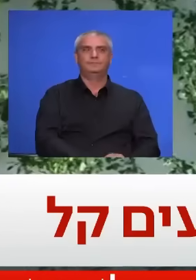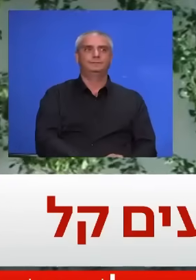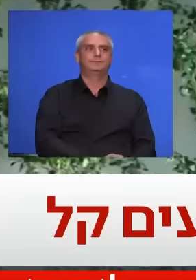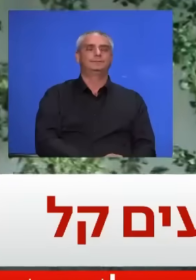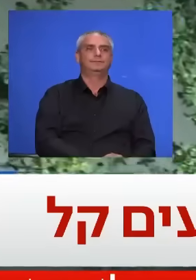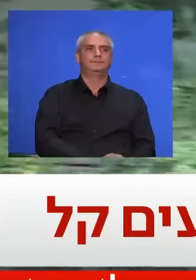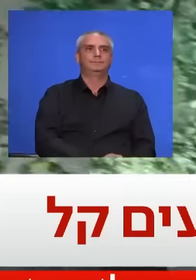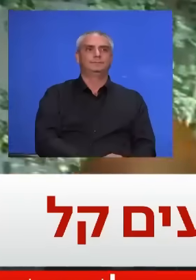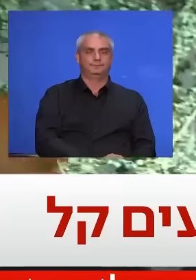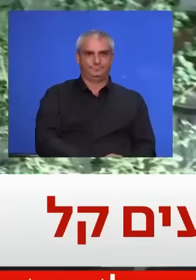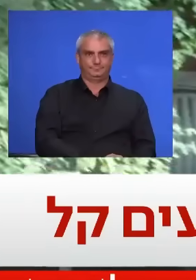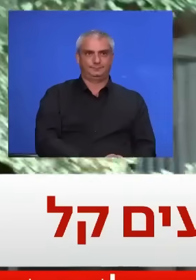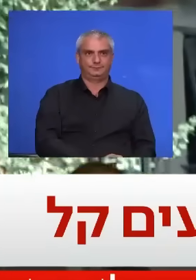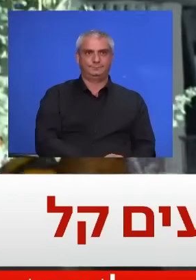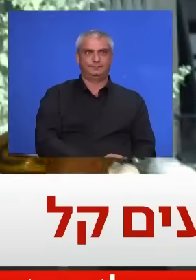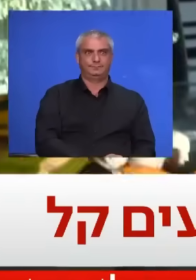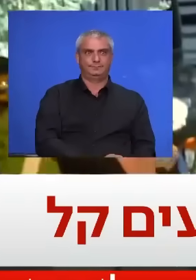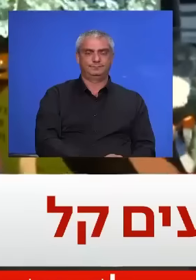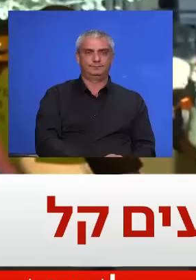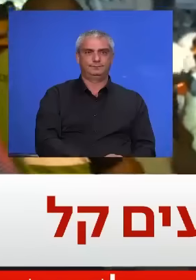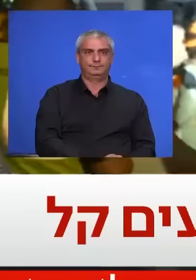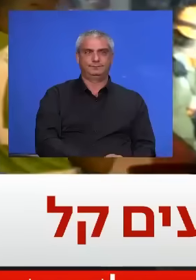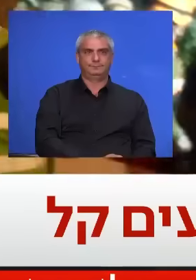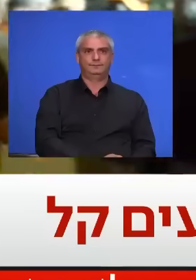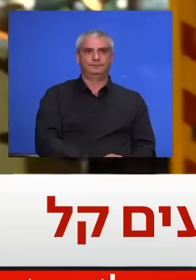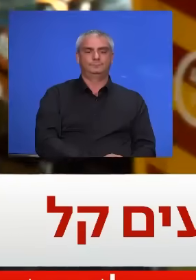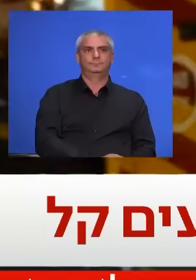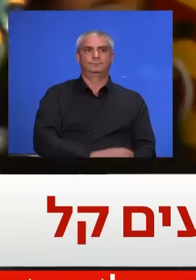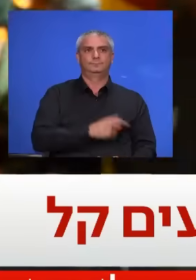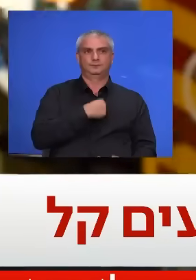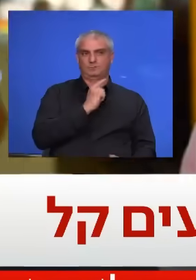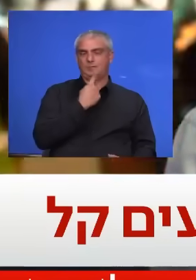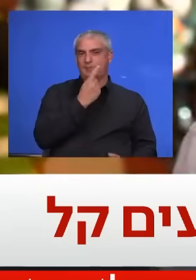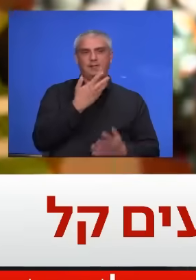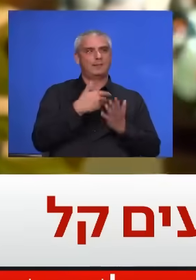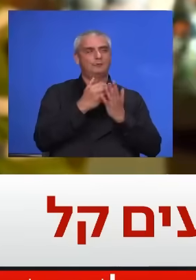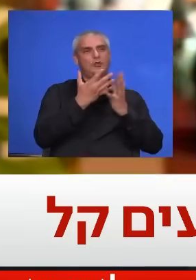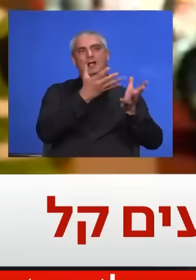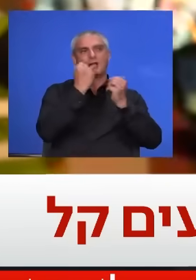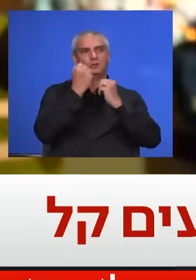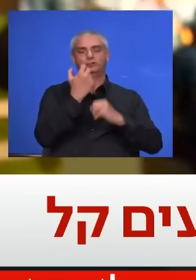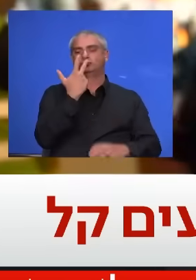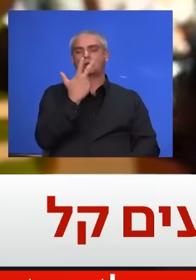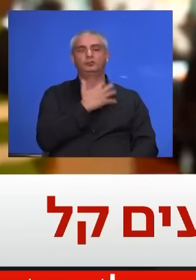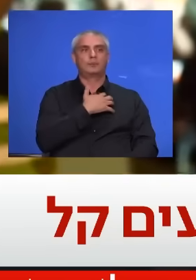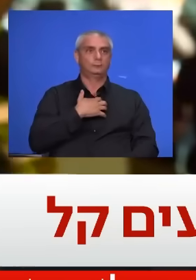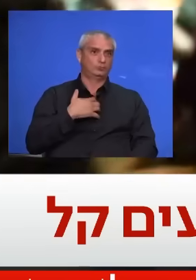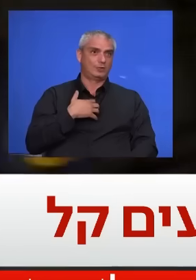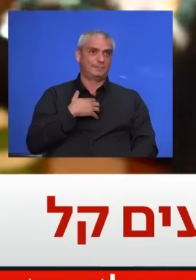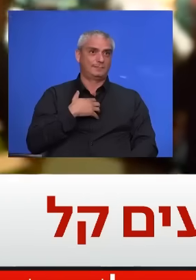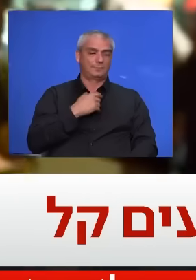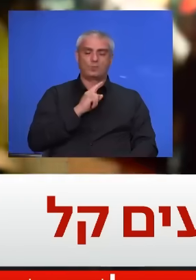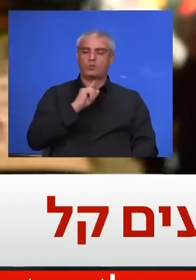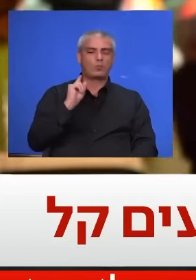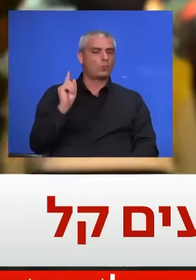כן, אנחנו יכולים לעדכן, מיכל, בזמן שאתם רואים את המשך החילוץ, על שלושה פצועים באירוע הזה, כולם